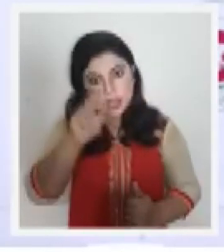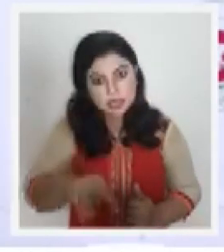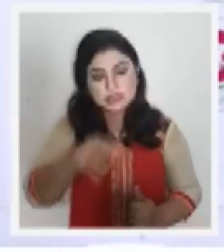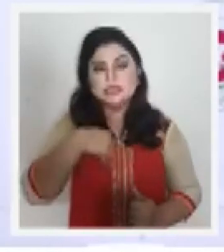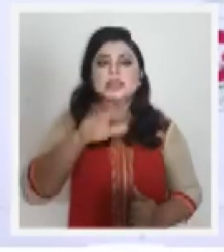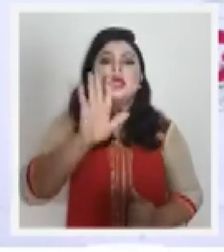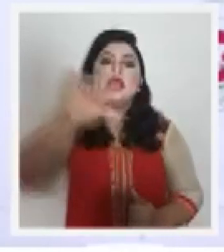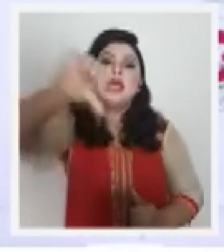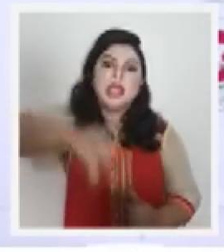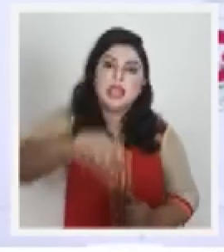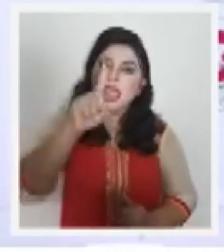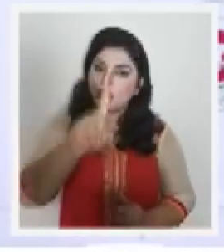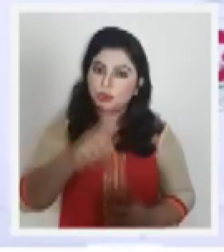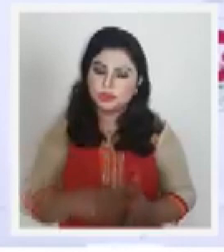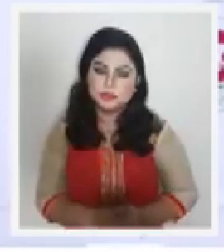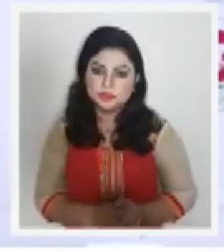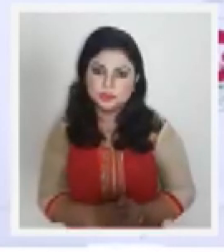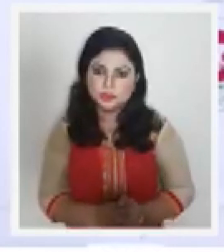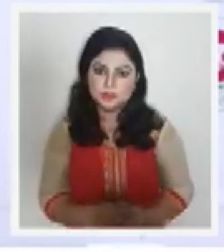কলের সংখ্যা